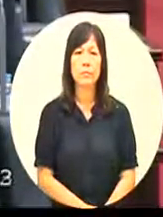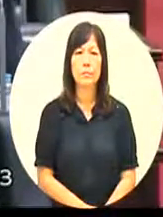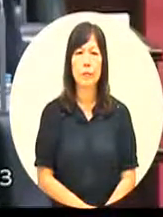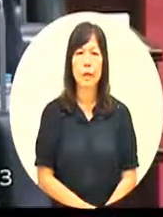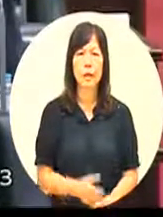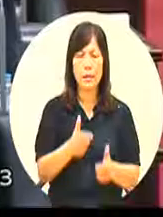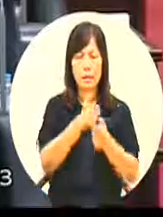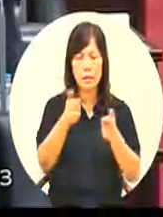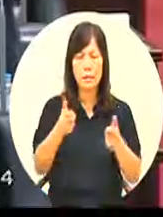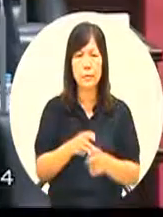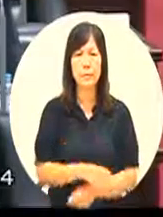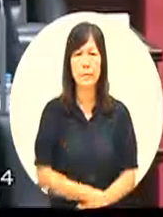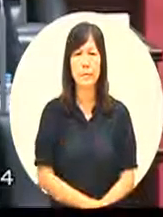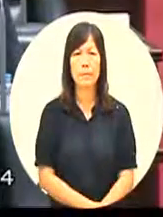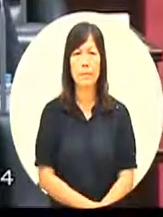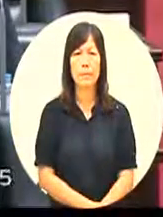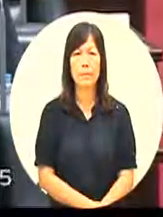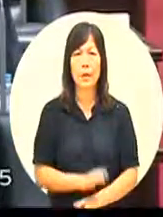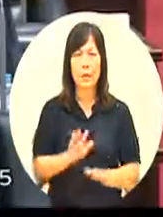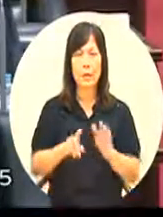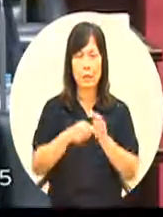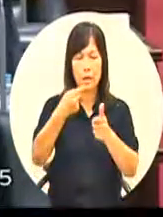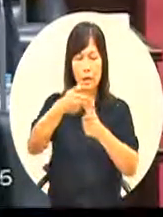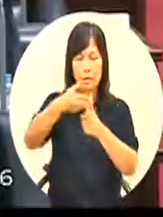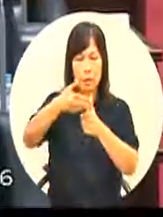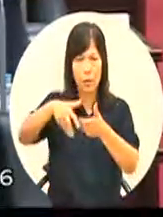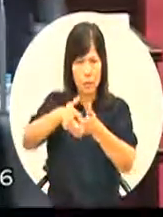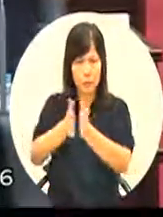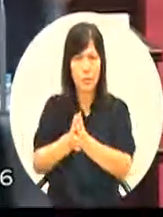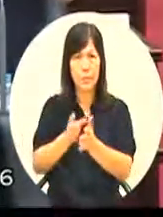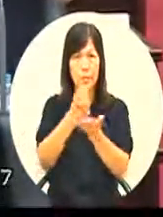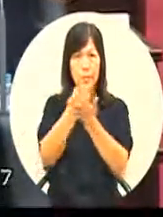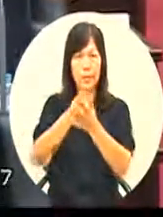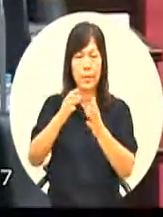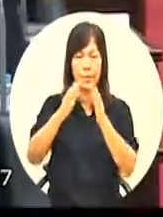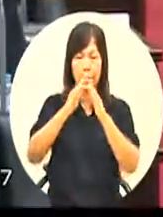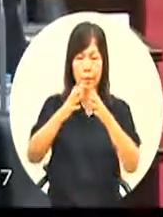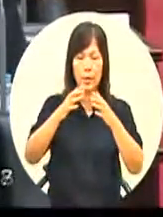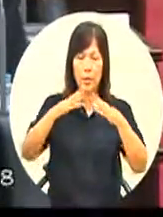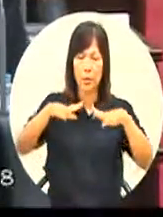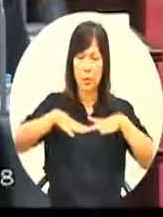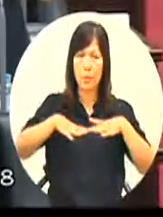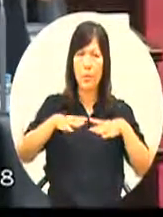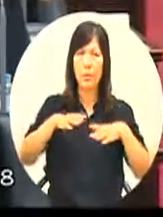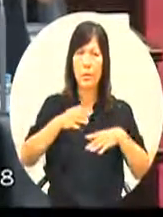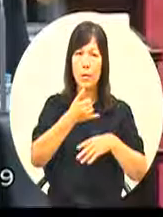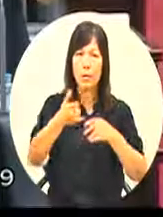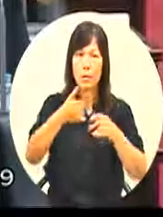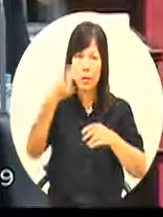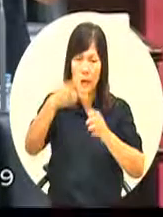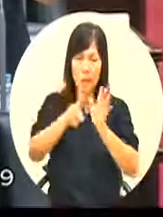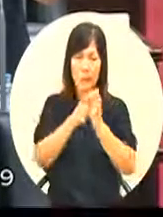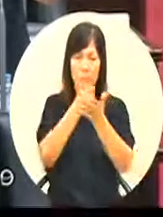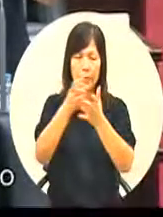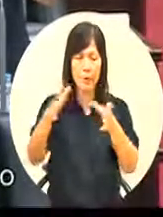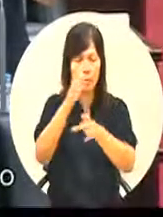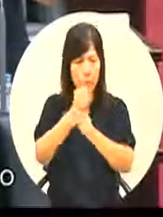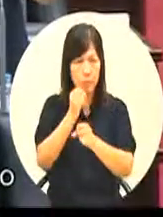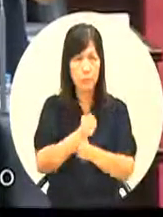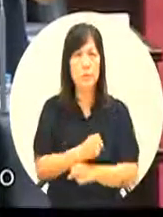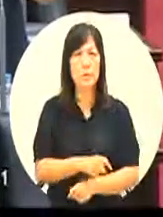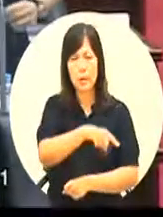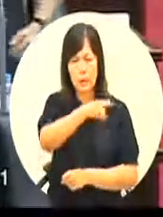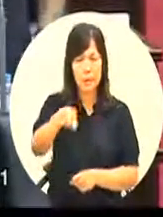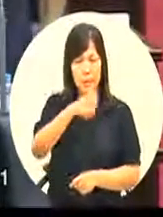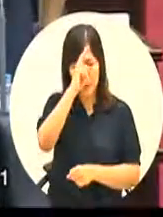好，谢谢哈，来谢谢今天教育部门的各位市府官员，还有我们教育部门的所有的同仁哈，大家